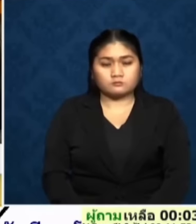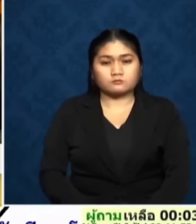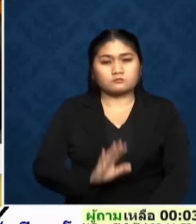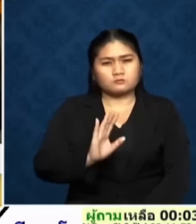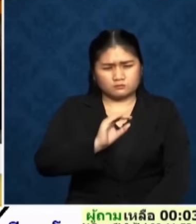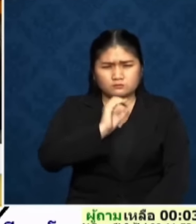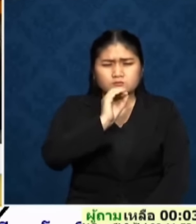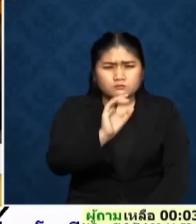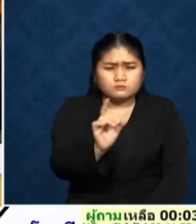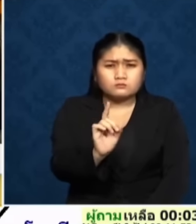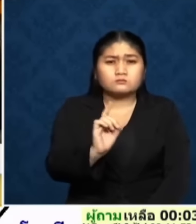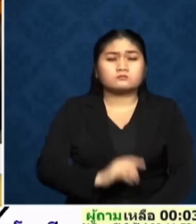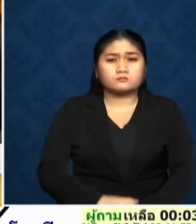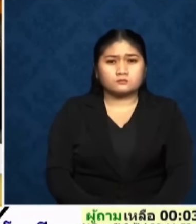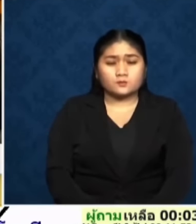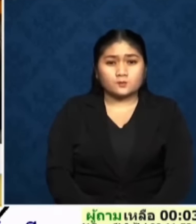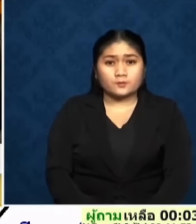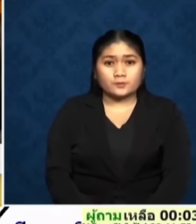ย่างนี้ครับว่า